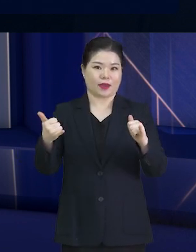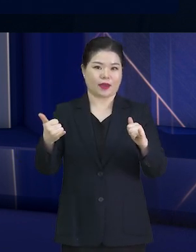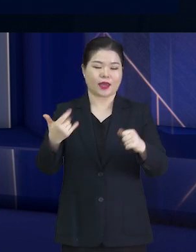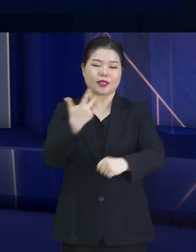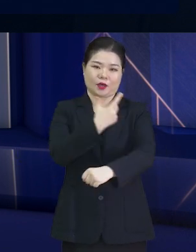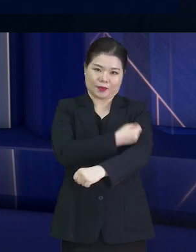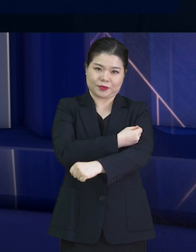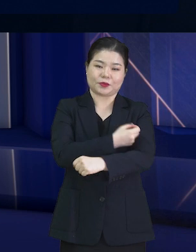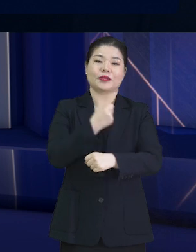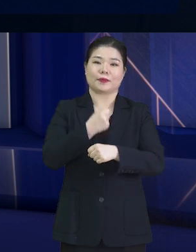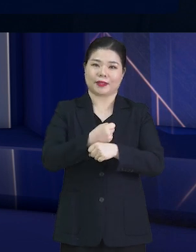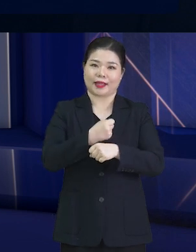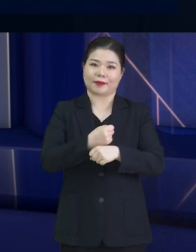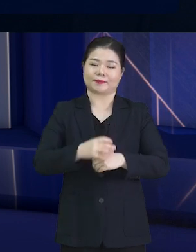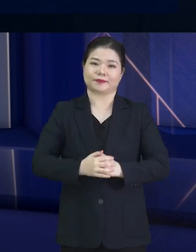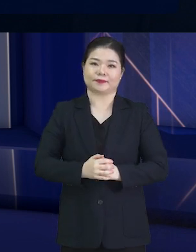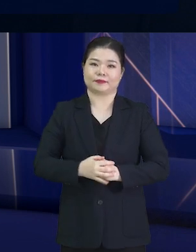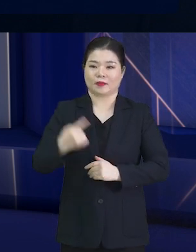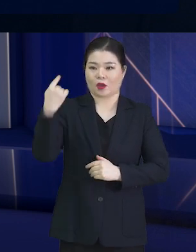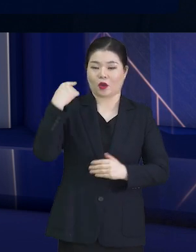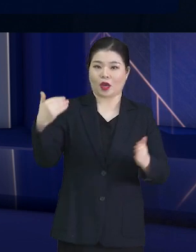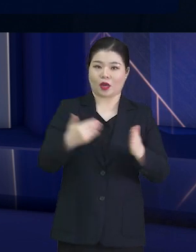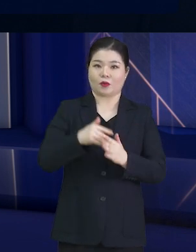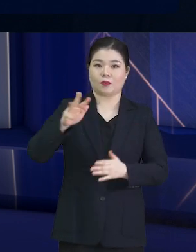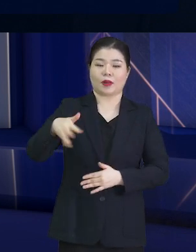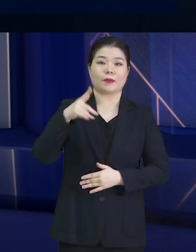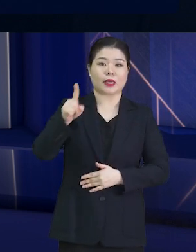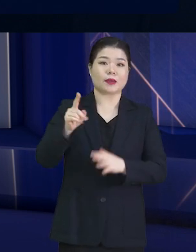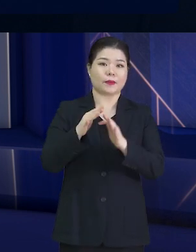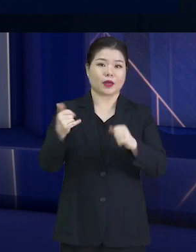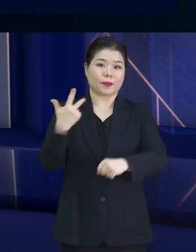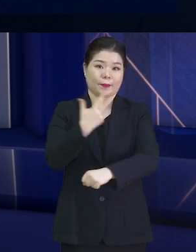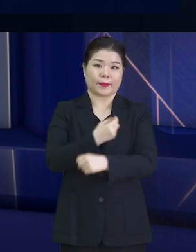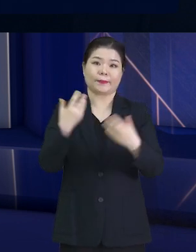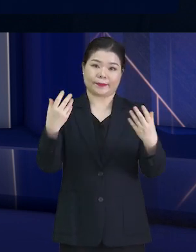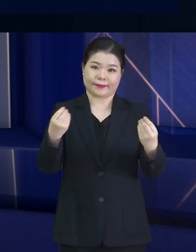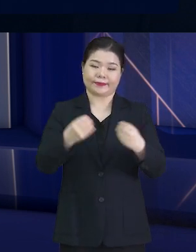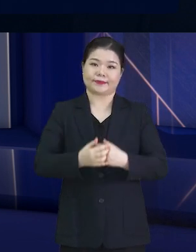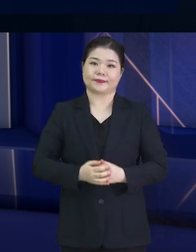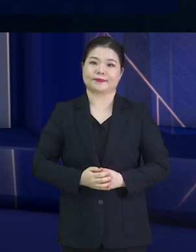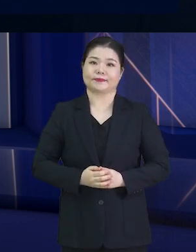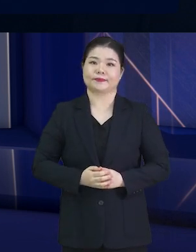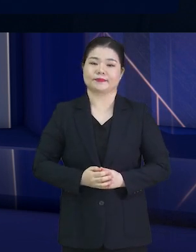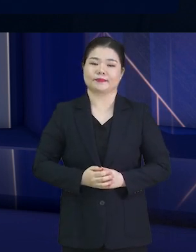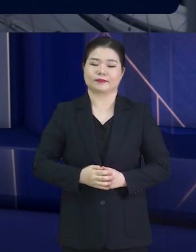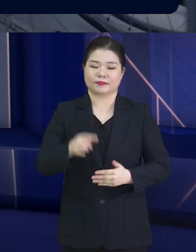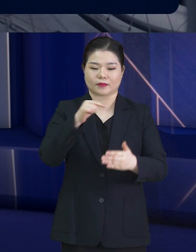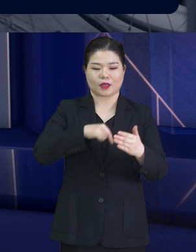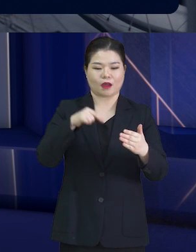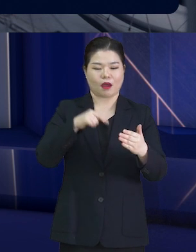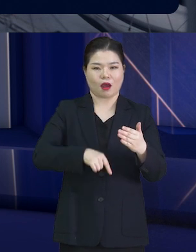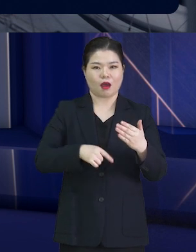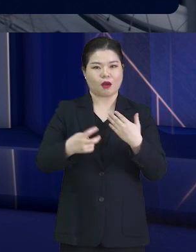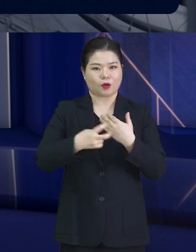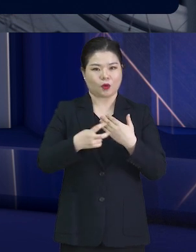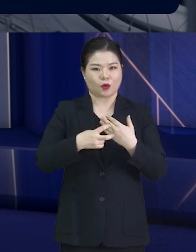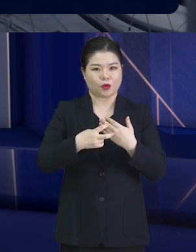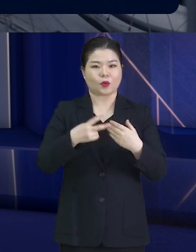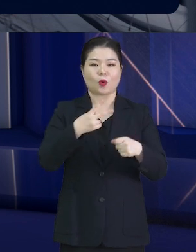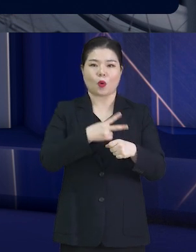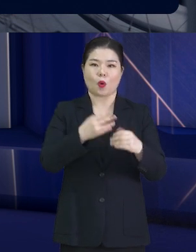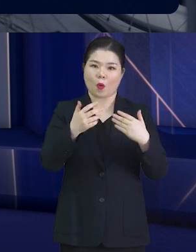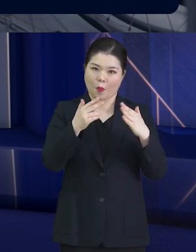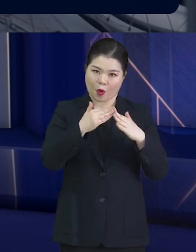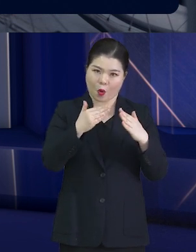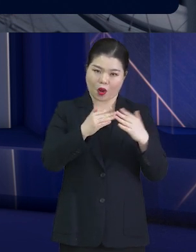1,047명에게 접종이 실시됩니다. 어제까지 801명이 백신을 맞았습니다. 관내 의료기관